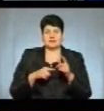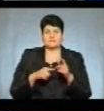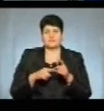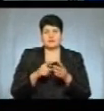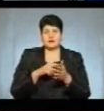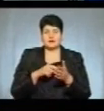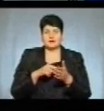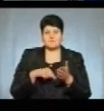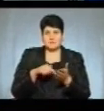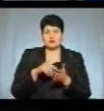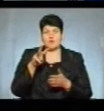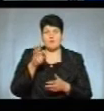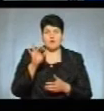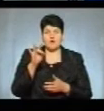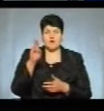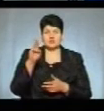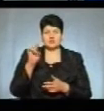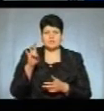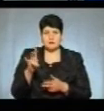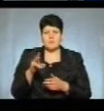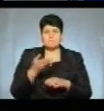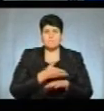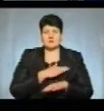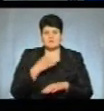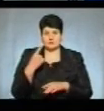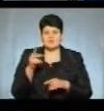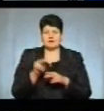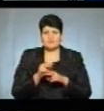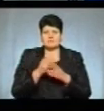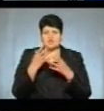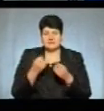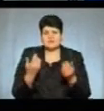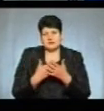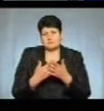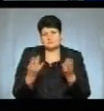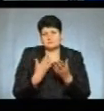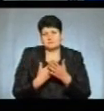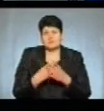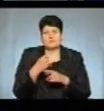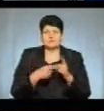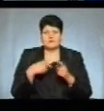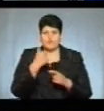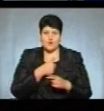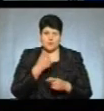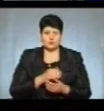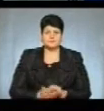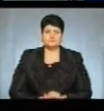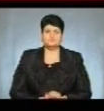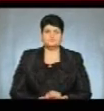Полтавської області. Її стан покращився, лікуватися жінці потрібно ще півроку, розповіла травмована Надія